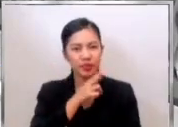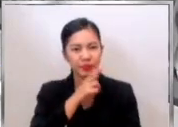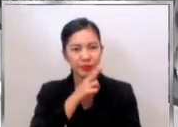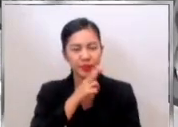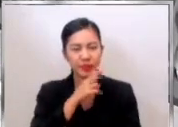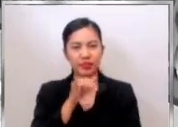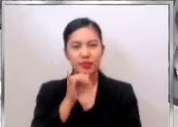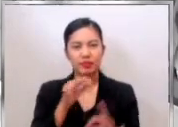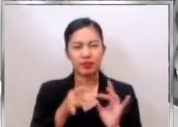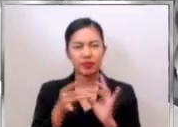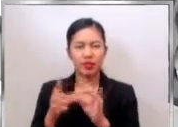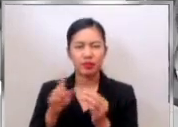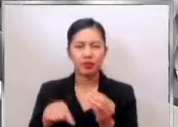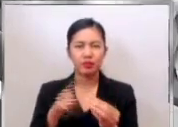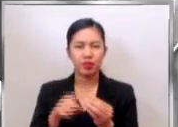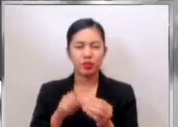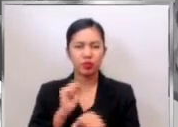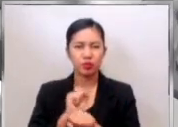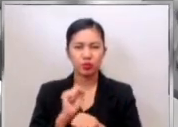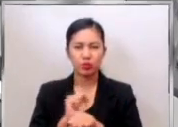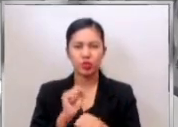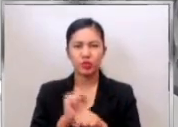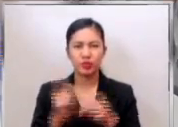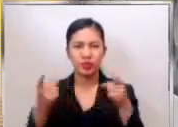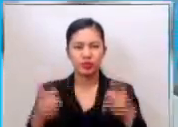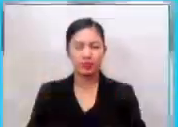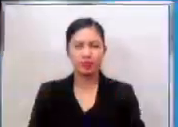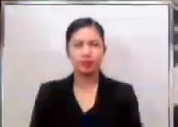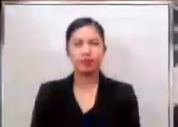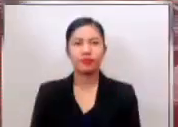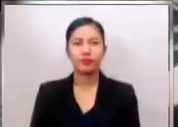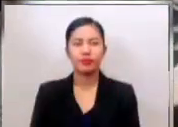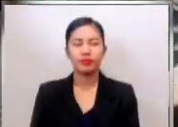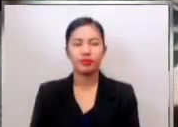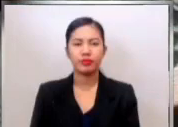sa trabaho ng biktima ang motibo sa krimen.